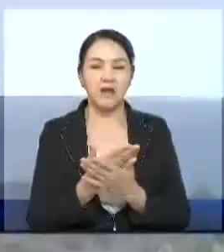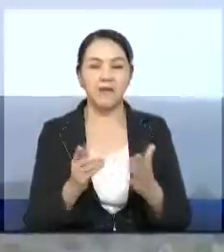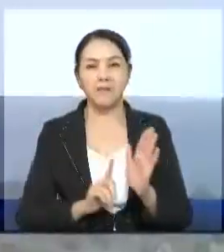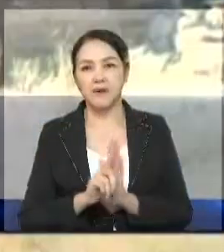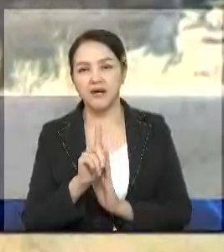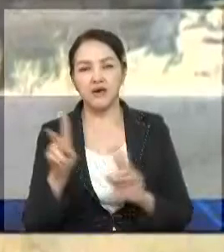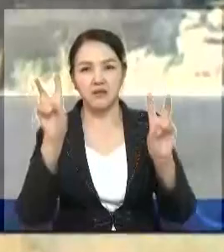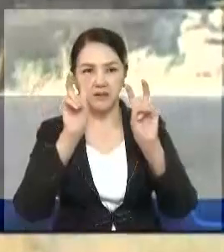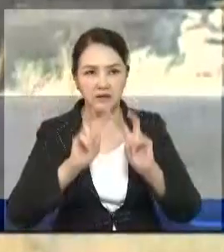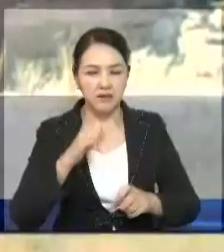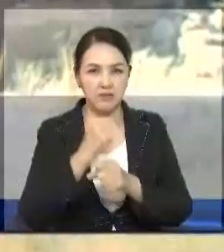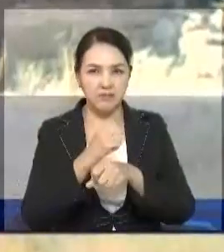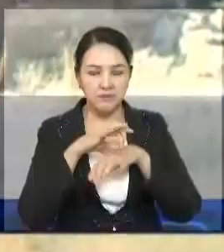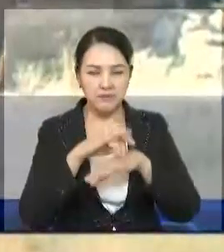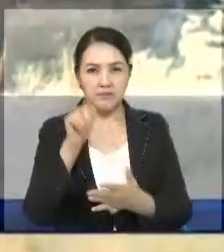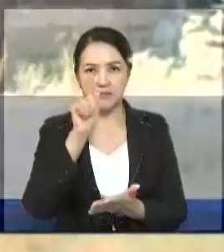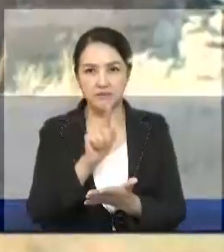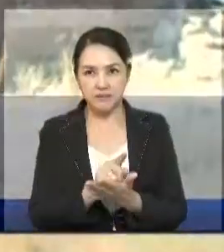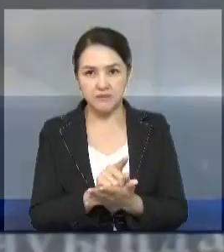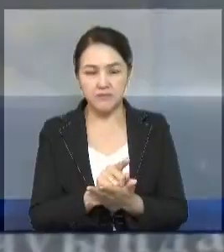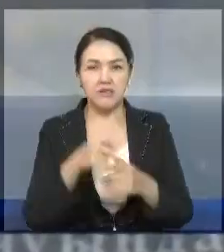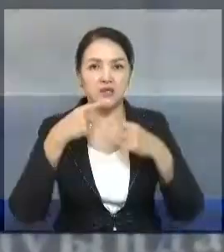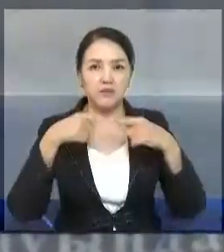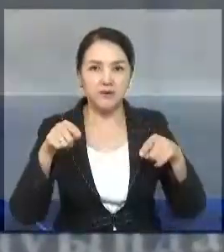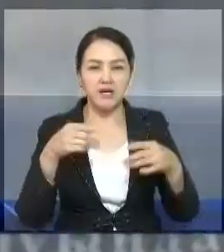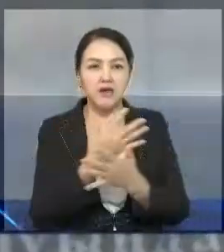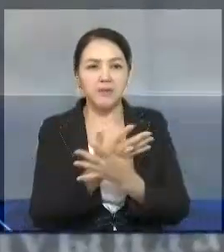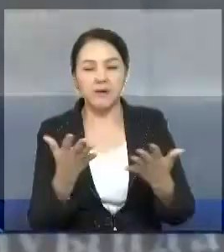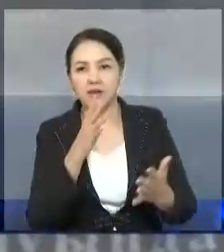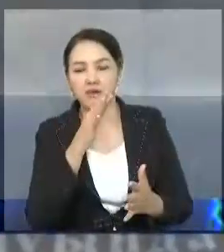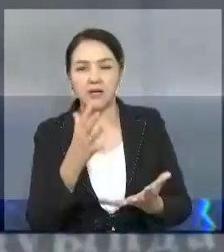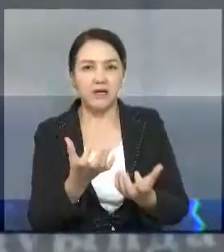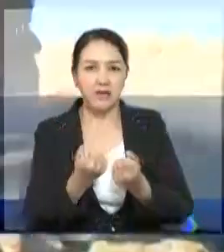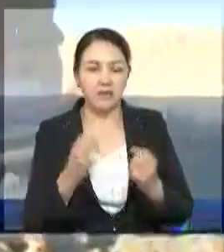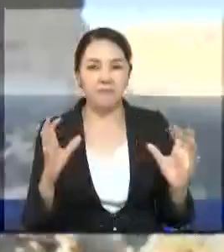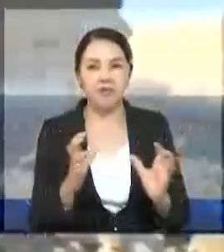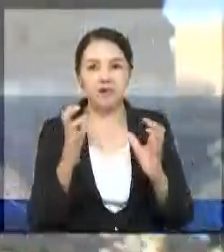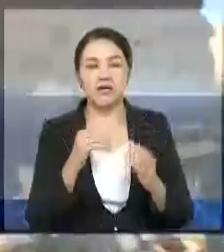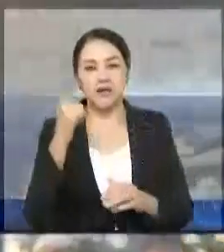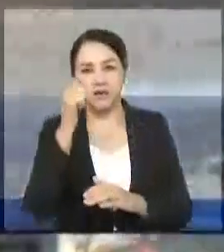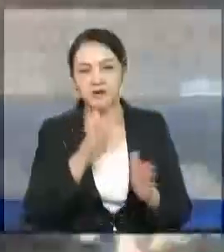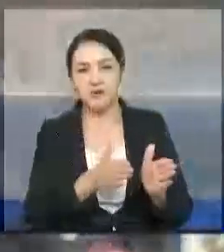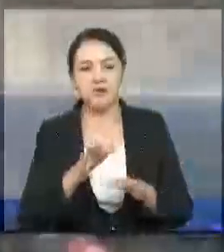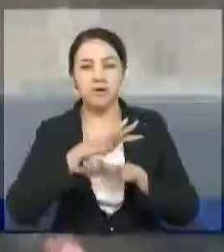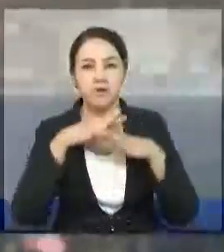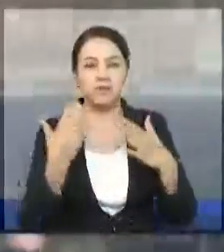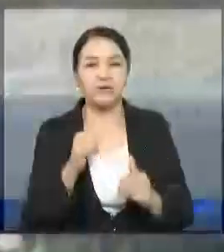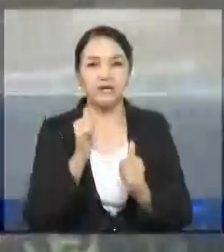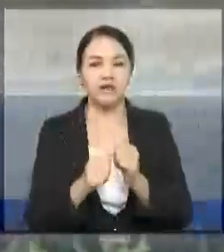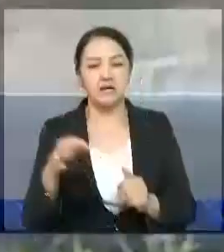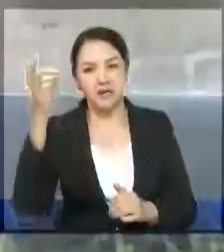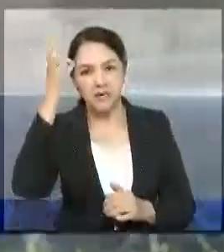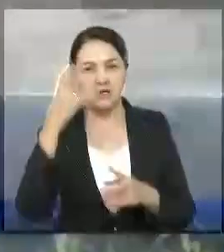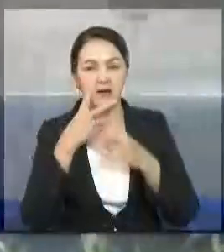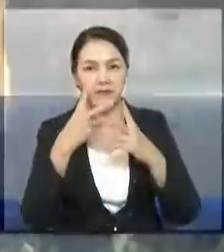бастан аяқ зерттеу жұмыстарын жүргізуі тиіс. Бұл өз кезеңінде біршама уақыт алады. Сақтап қалу жолдары көп, алайда әр ескерткіштің